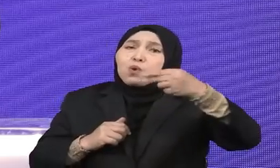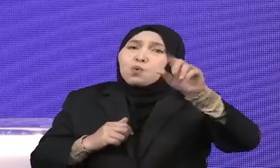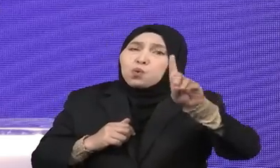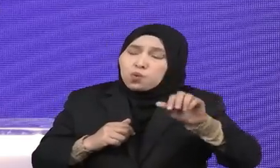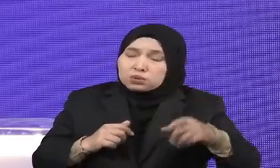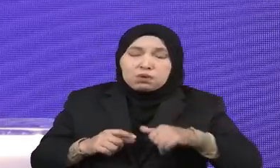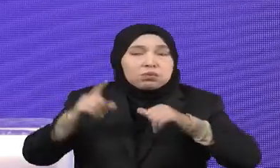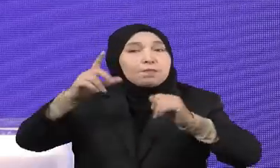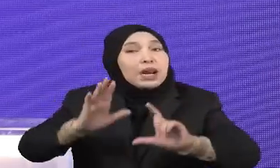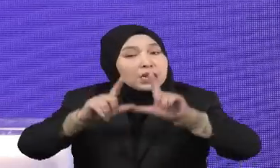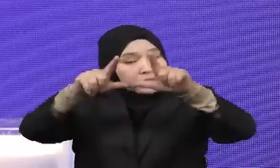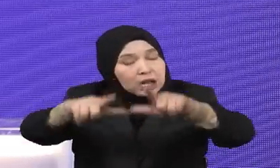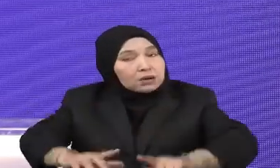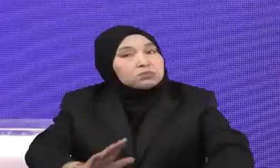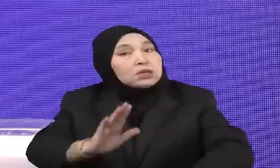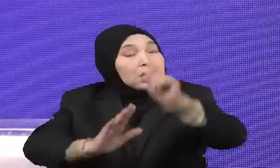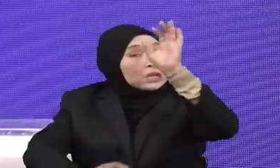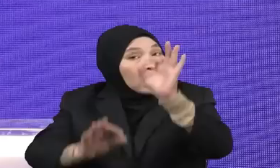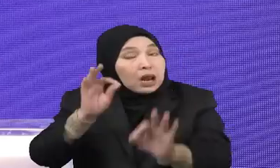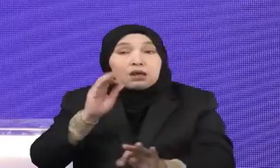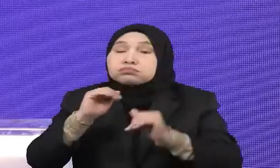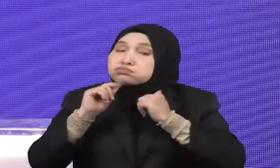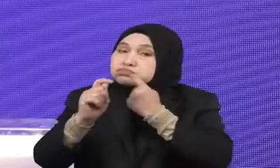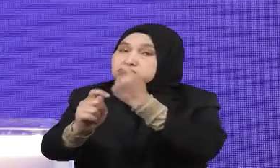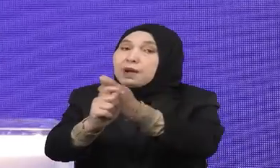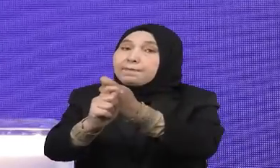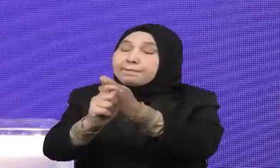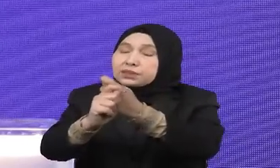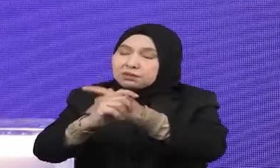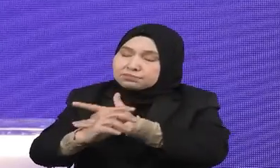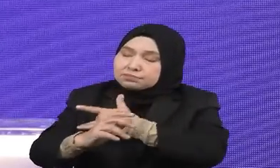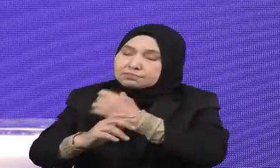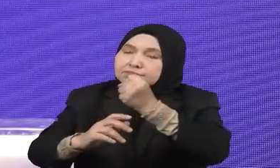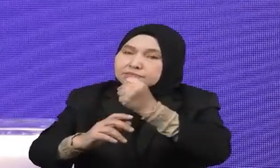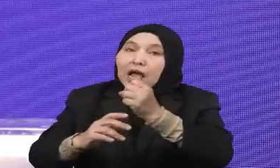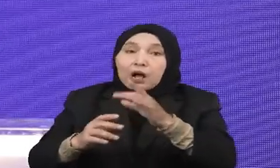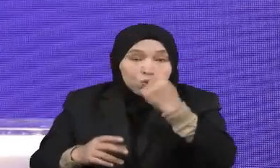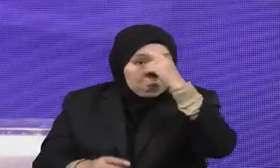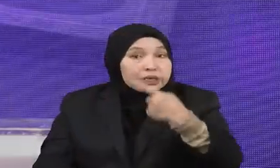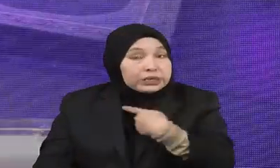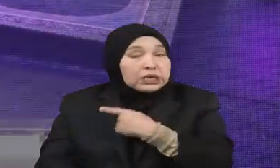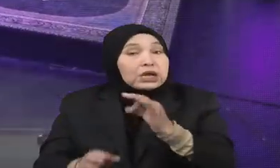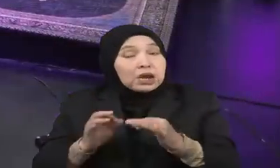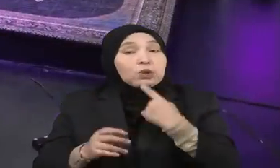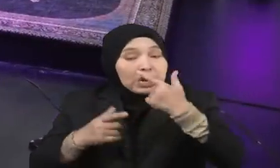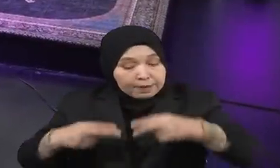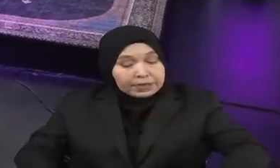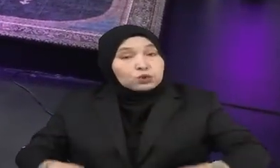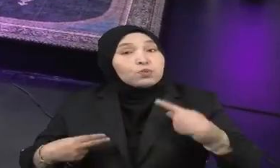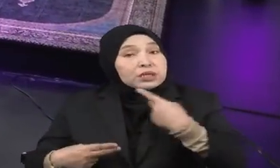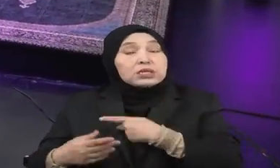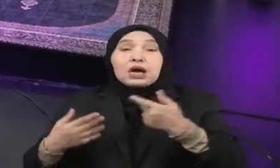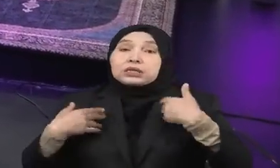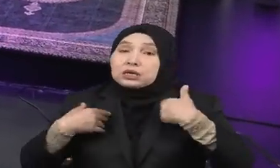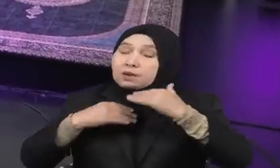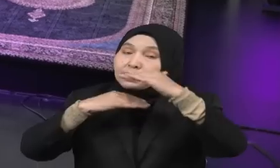meletakkan mereka tinggi jika mereka Mintin pada keimanan dan bagi kita misalnya hidup kita ini ini